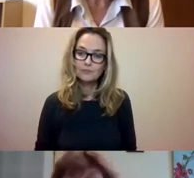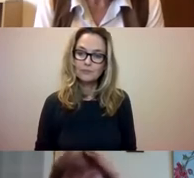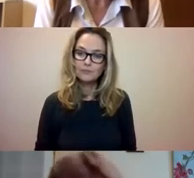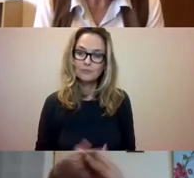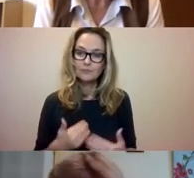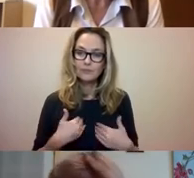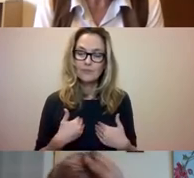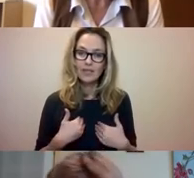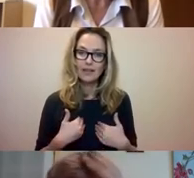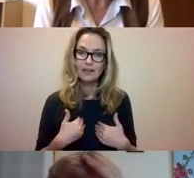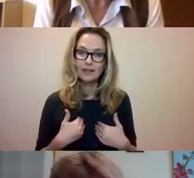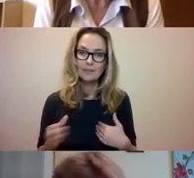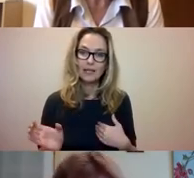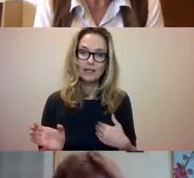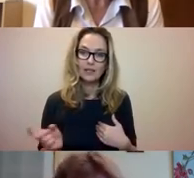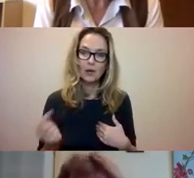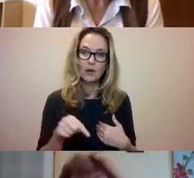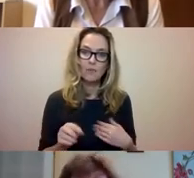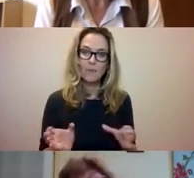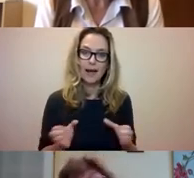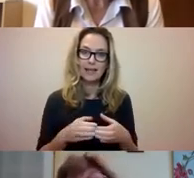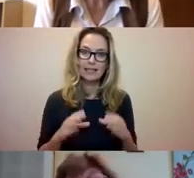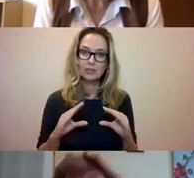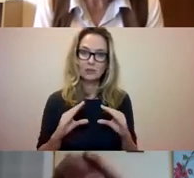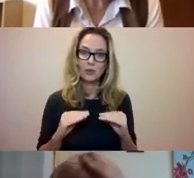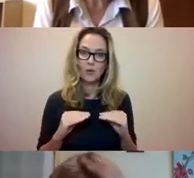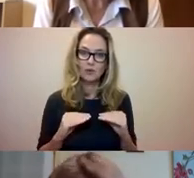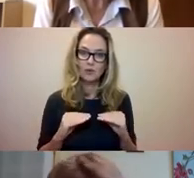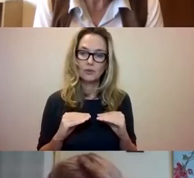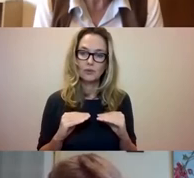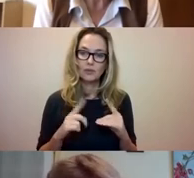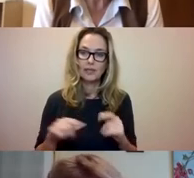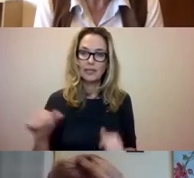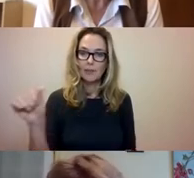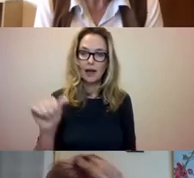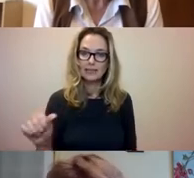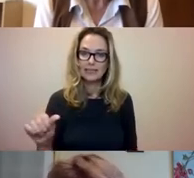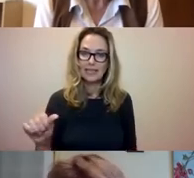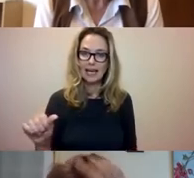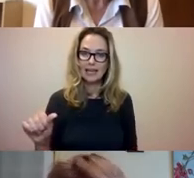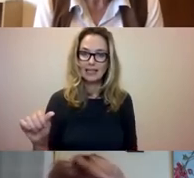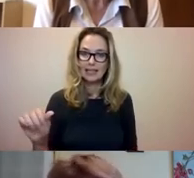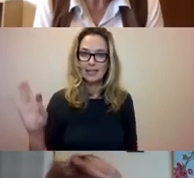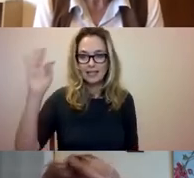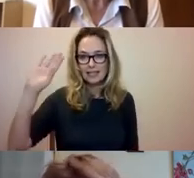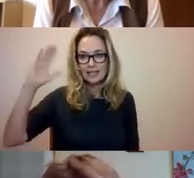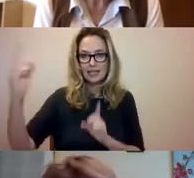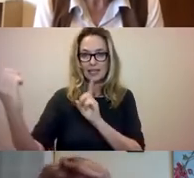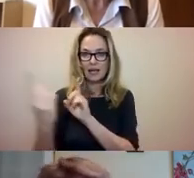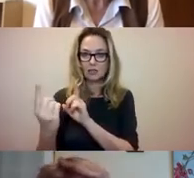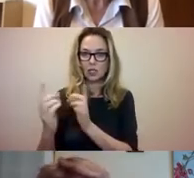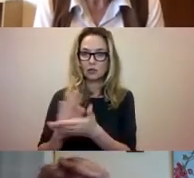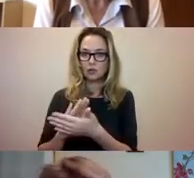Ik ben bij Let's Talk gekomen omdat ik Anita heb ik leren kennen als tolk.